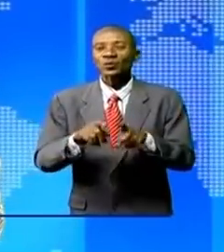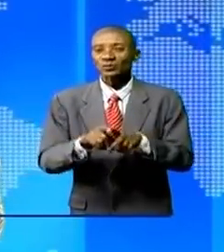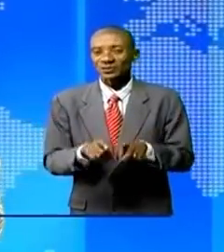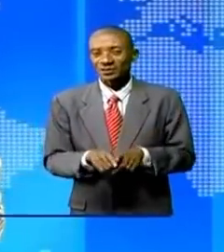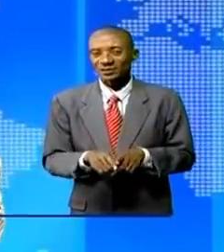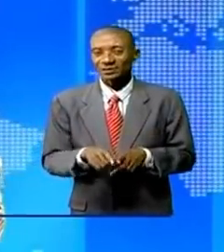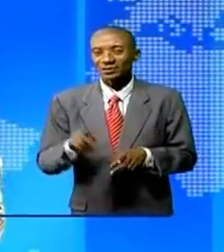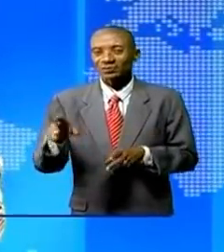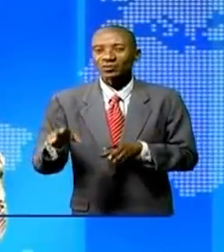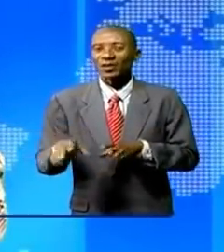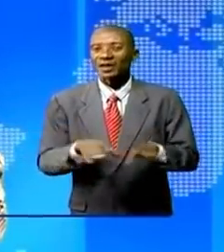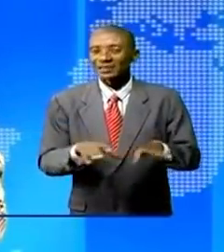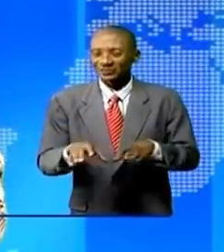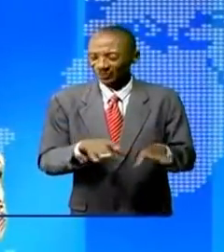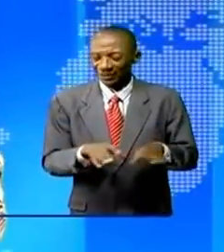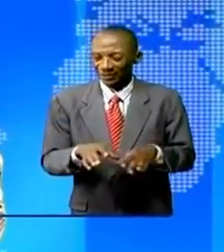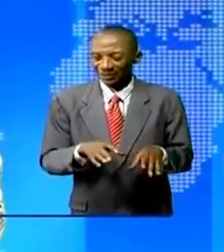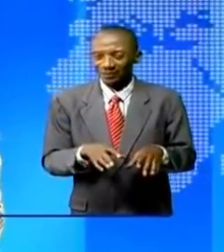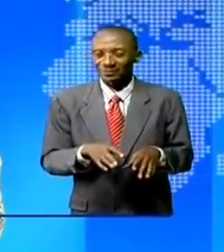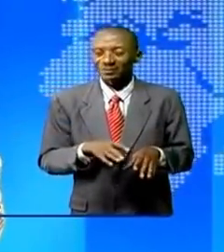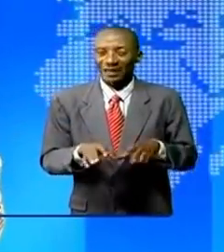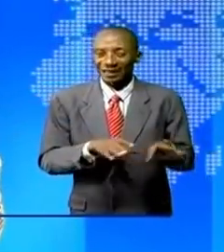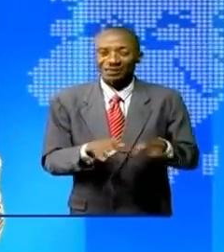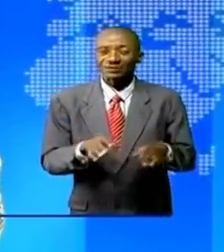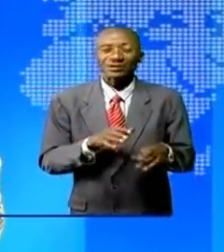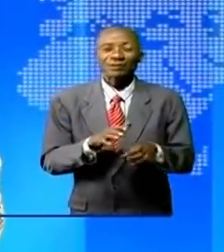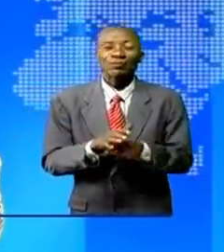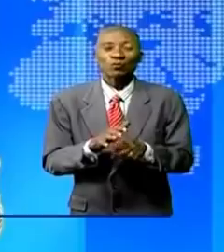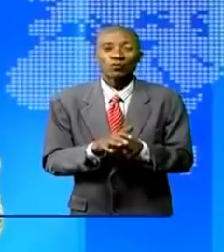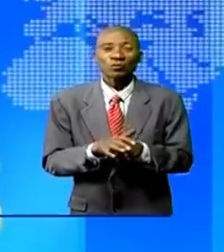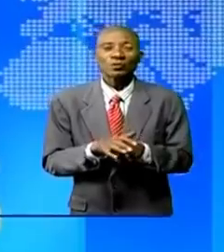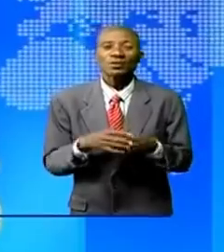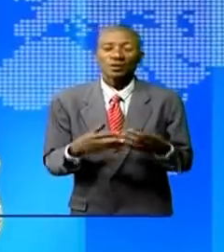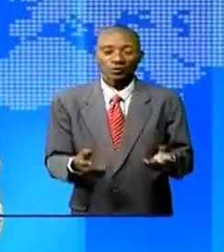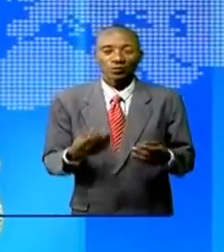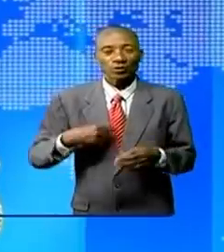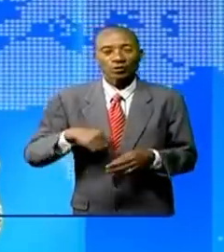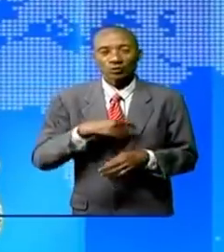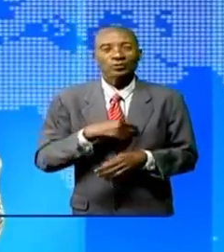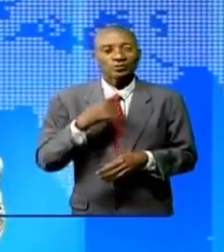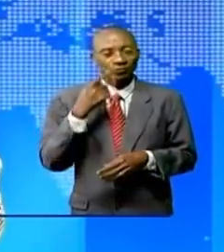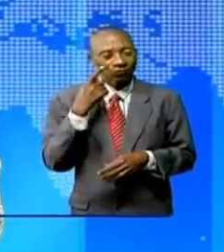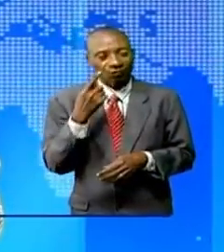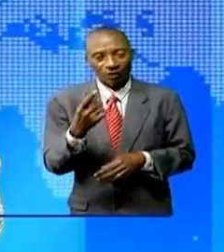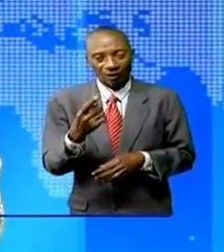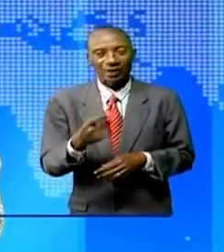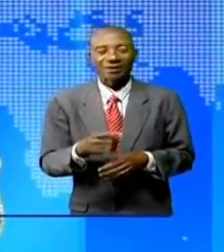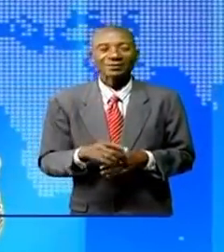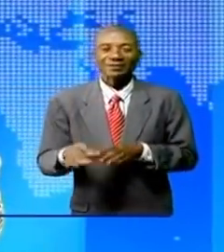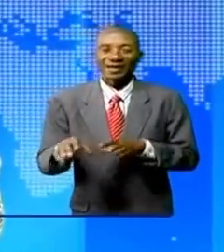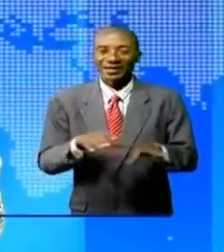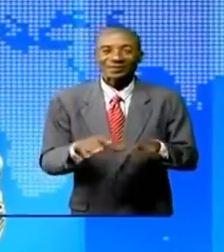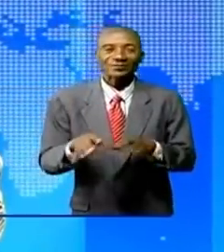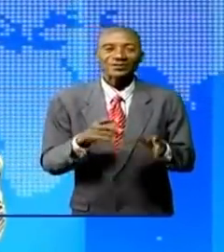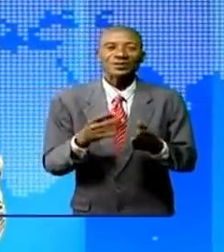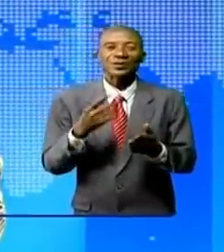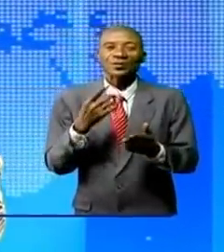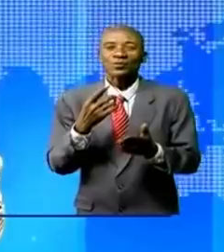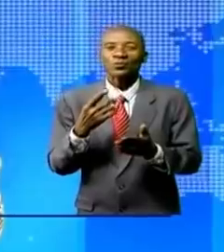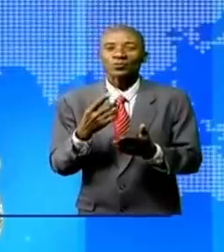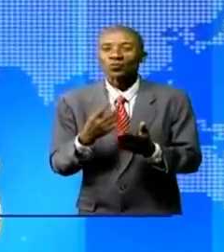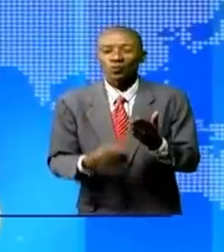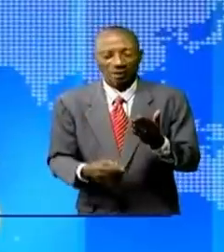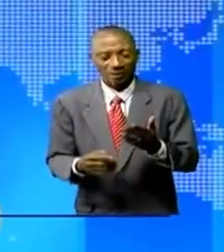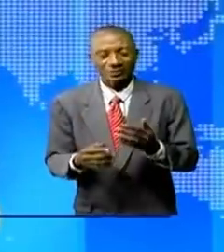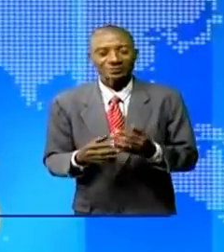sur le renforcement des capacités diagnostiques. Un forum international d'échange et de solidarité africaine va permettre aux